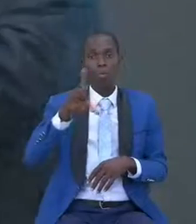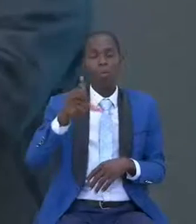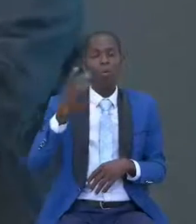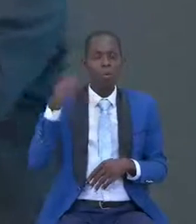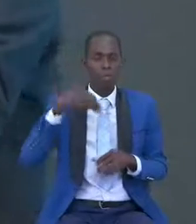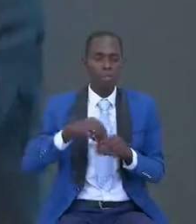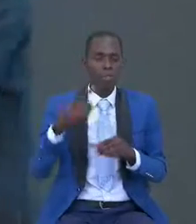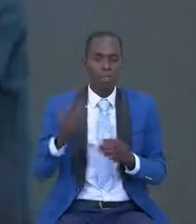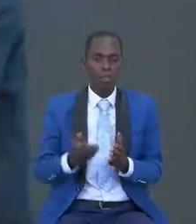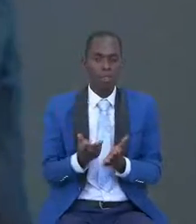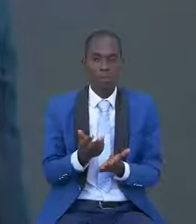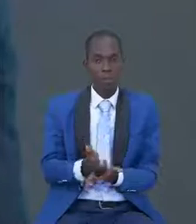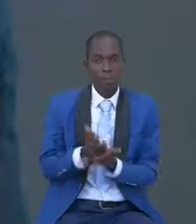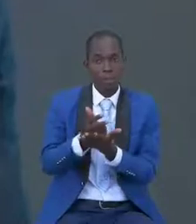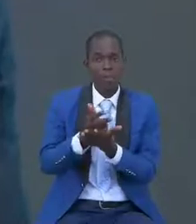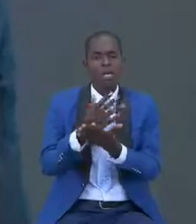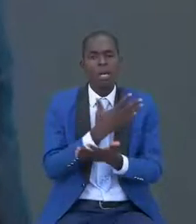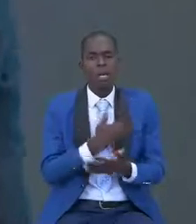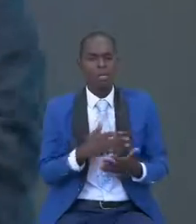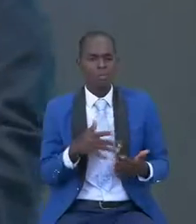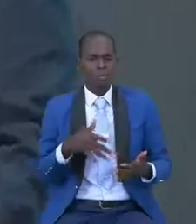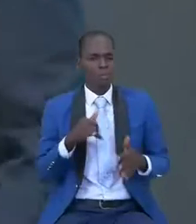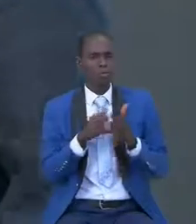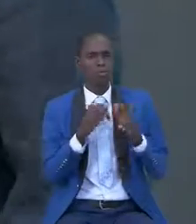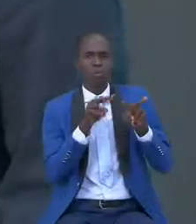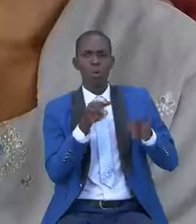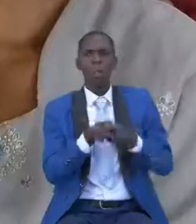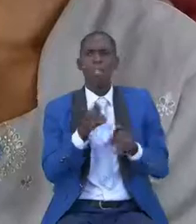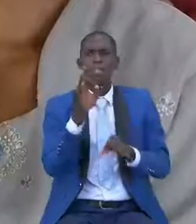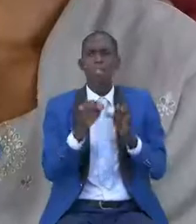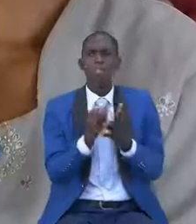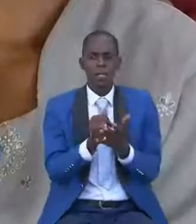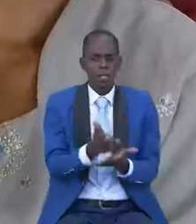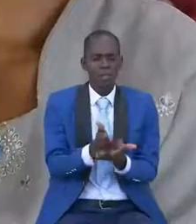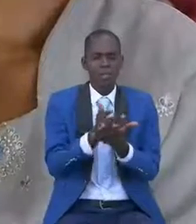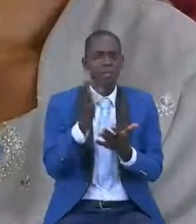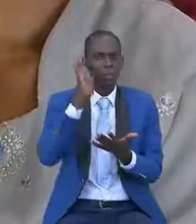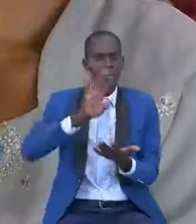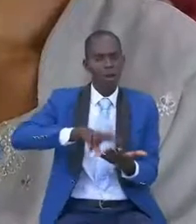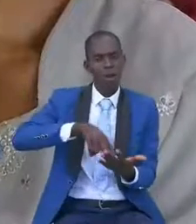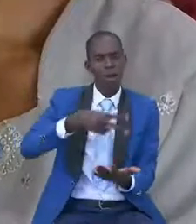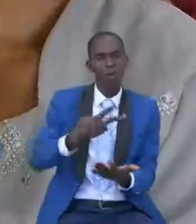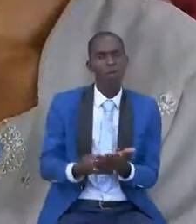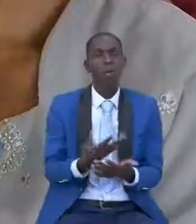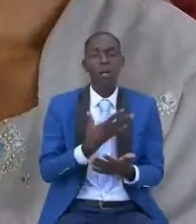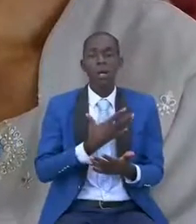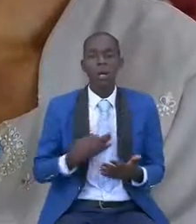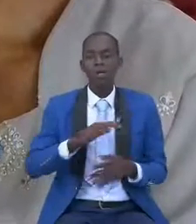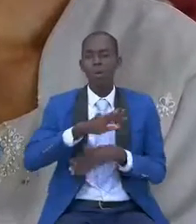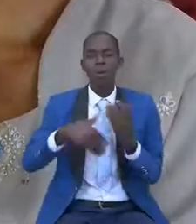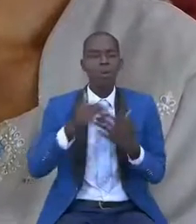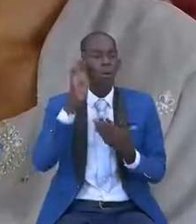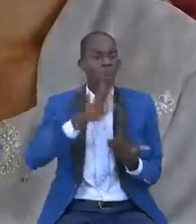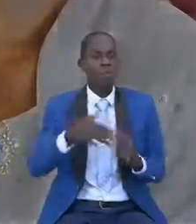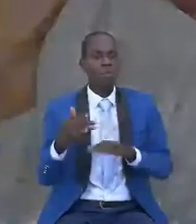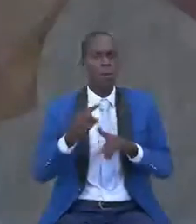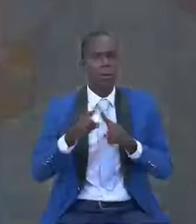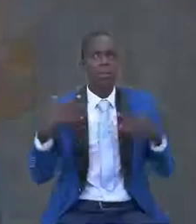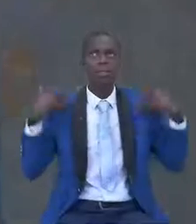barque. Et c'est comme si tout allait être renversé. Et ils allaient mourir. Et l'ange est venu et lui a